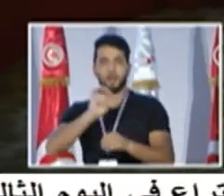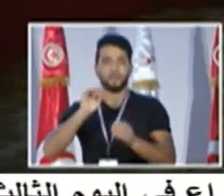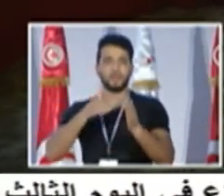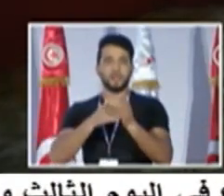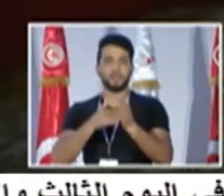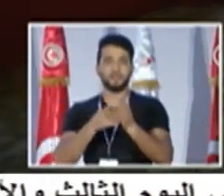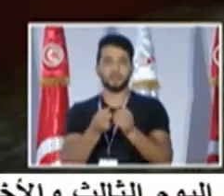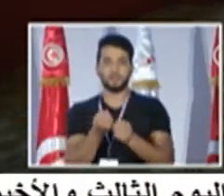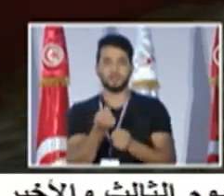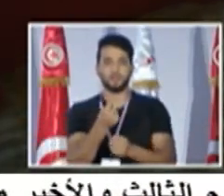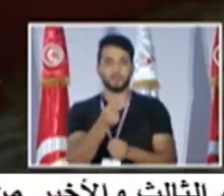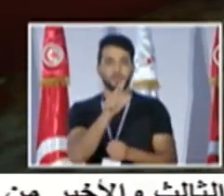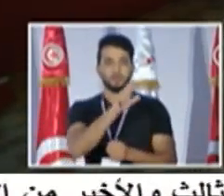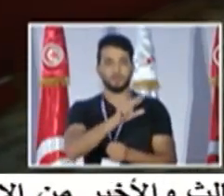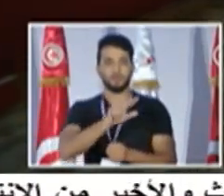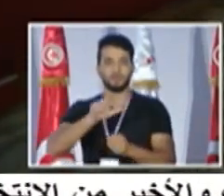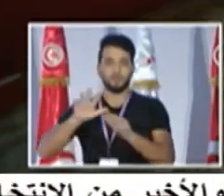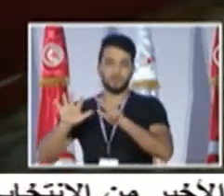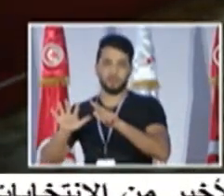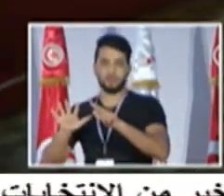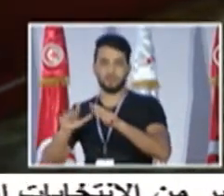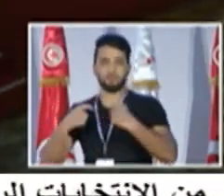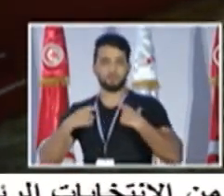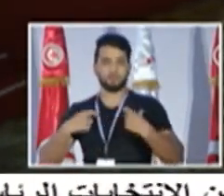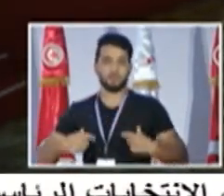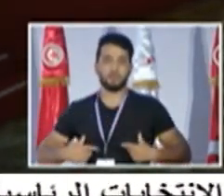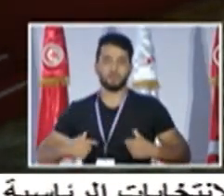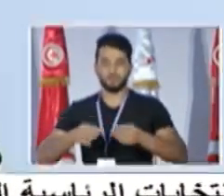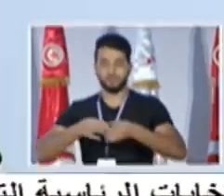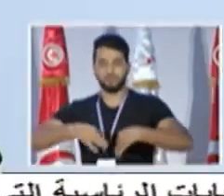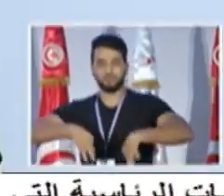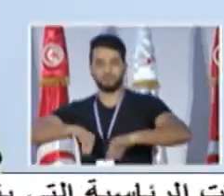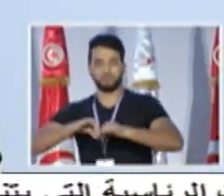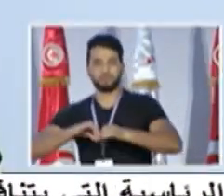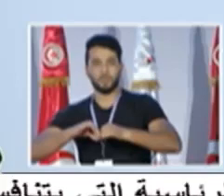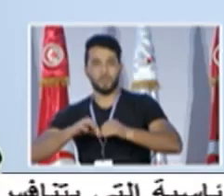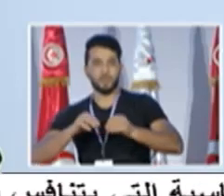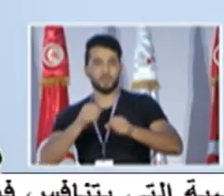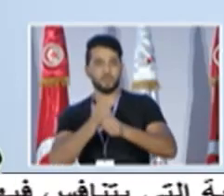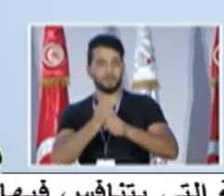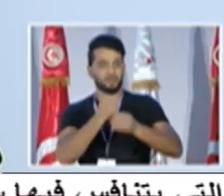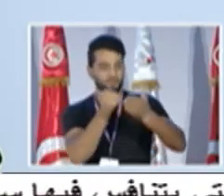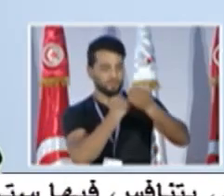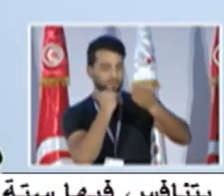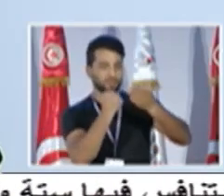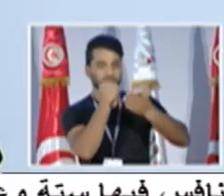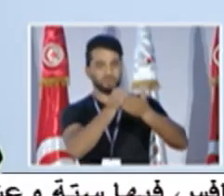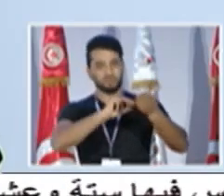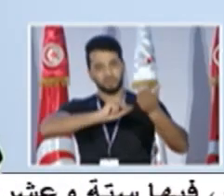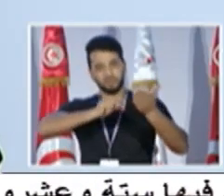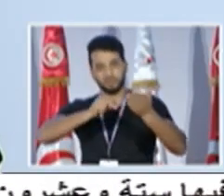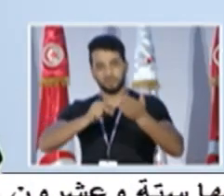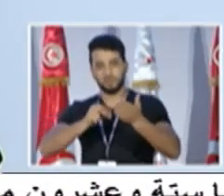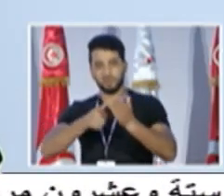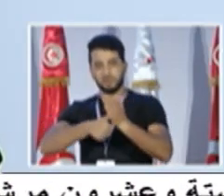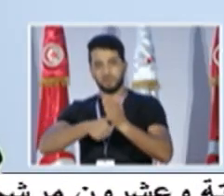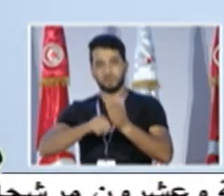وثمانيه وثلاثين وعضو مكتب اقتراع العدد الجملي متاعه